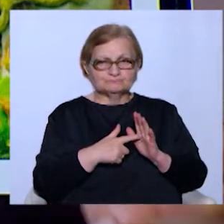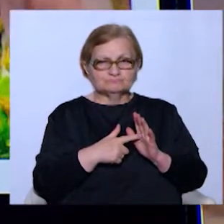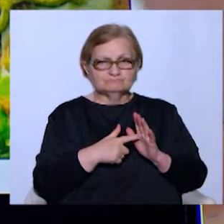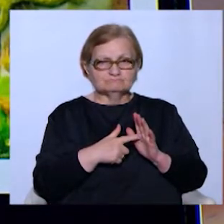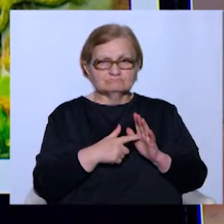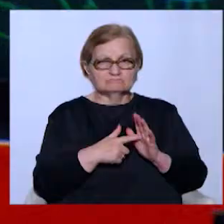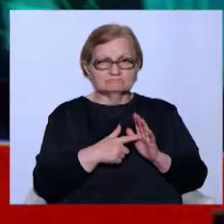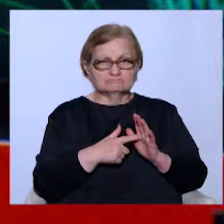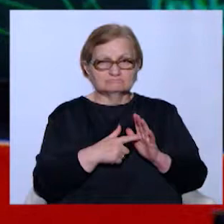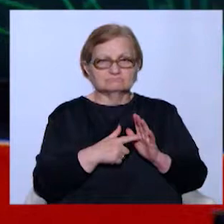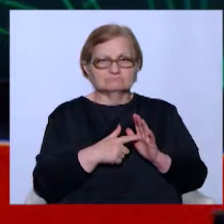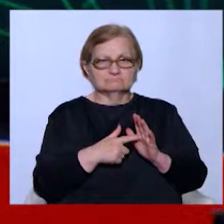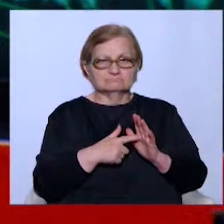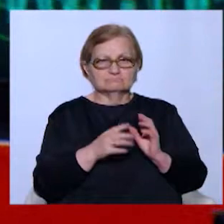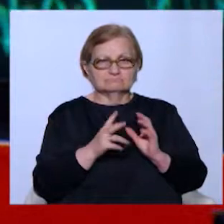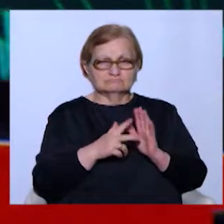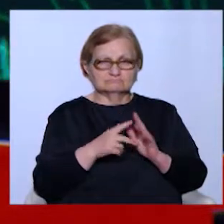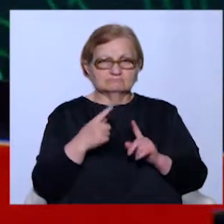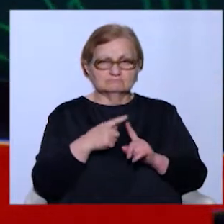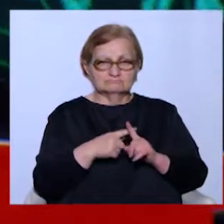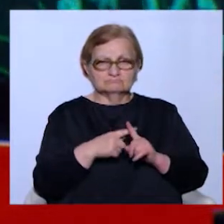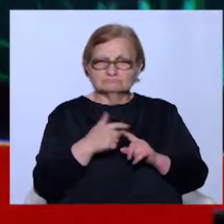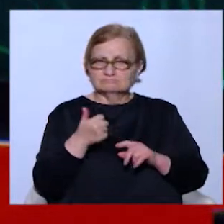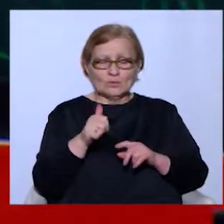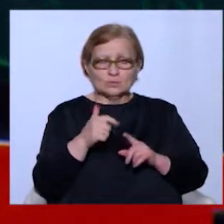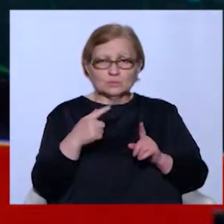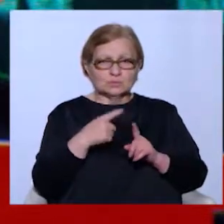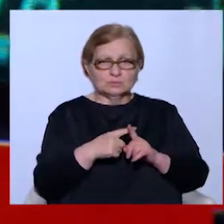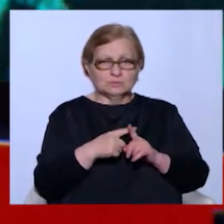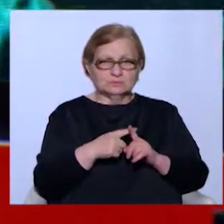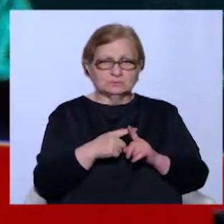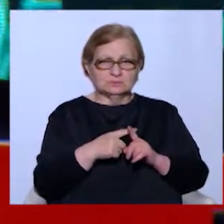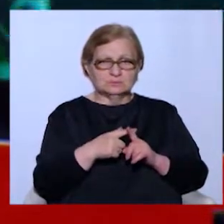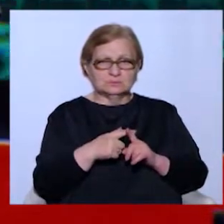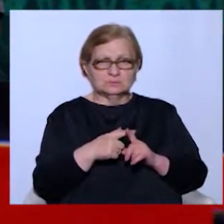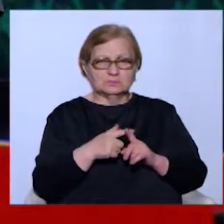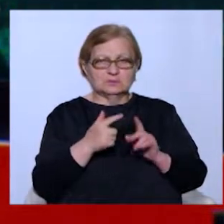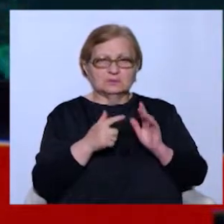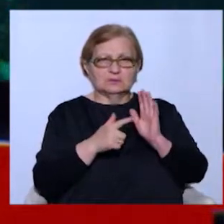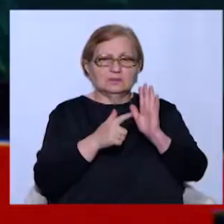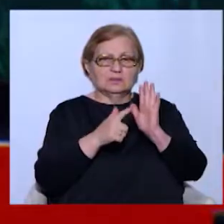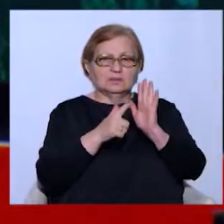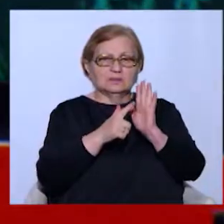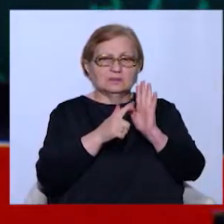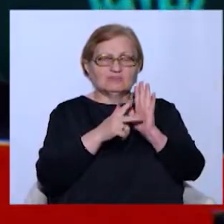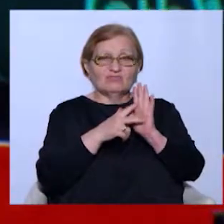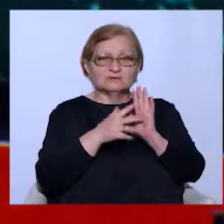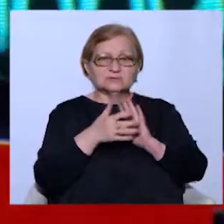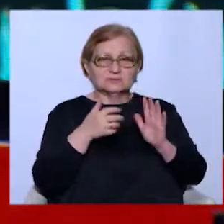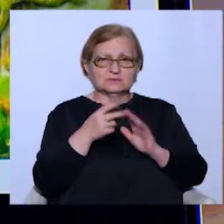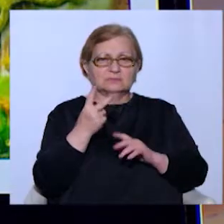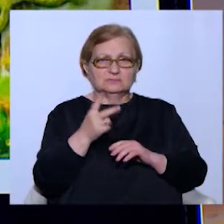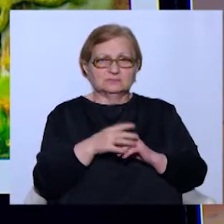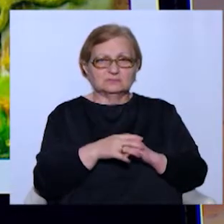უნდა გავიხსენოთ. 8-ს როგორ უმატებთ 7-ს? 8-ს რამდენი აკლია 10-მდე?